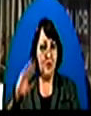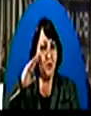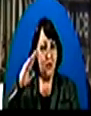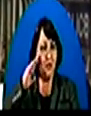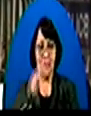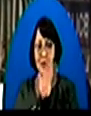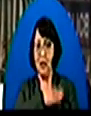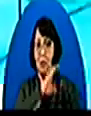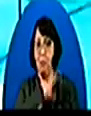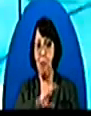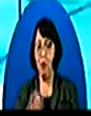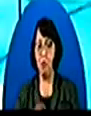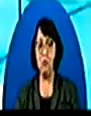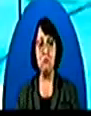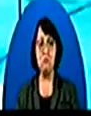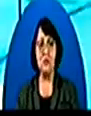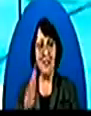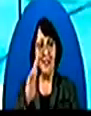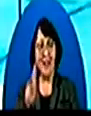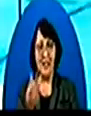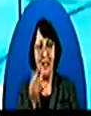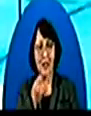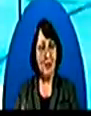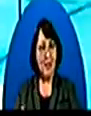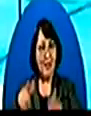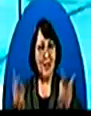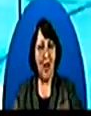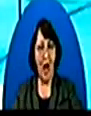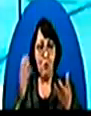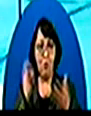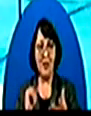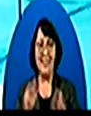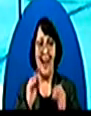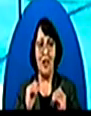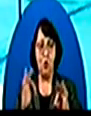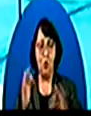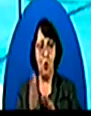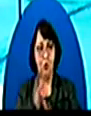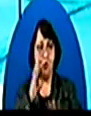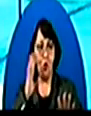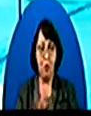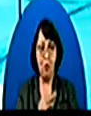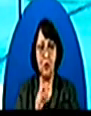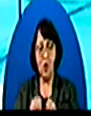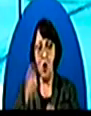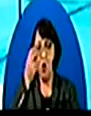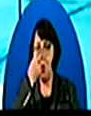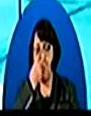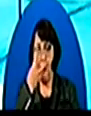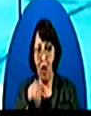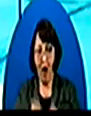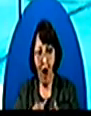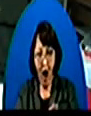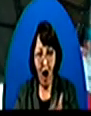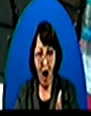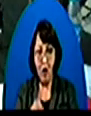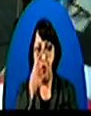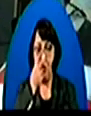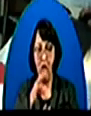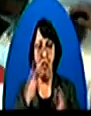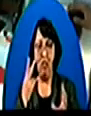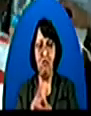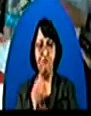цагдаагийн байгууллагын бий бүрэлдэхүүн бас яг ийм байдлаар хэрхэн зохион байгуулалтаар ажиллах вэ гэдэг бас нэгэн шин одоо алхам байлаа гэдэг зүйлийг бол хэлж байгаа юм.